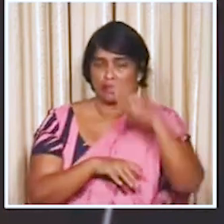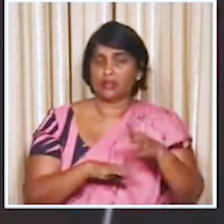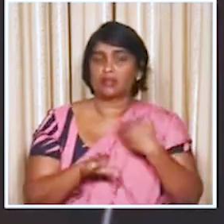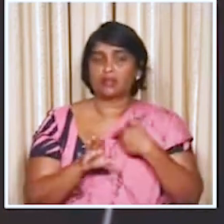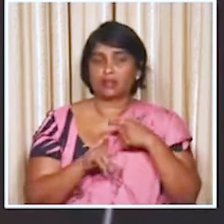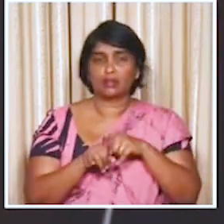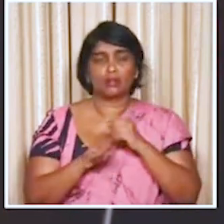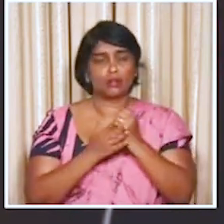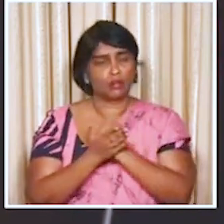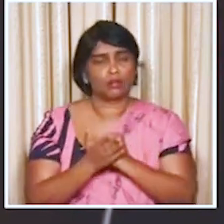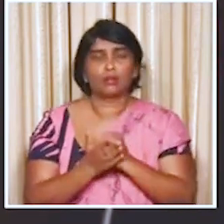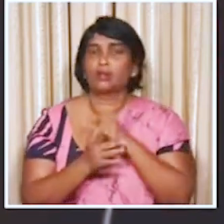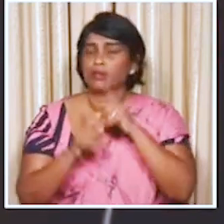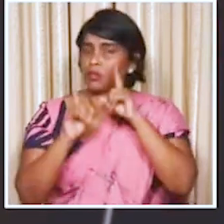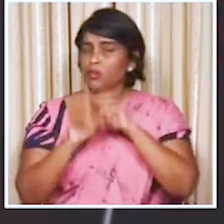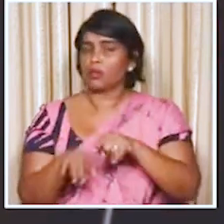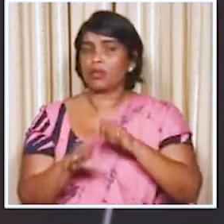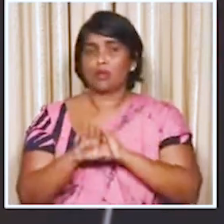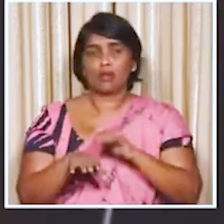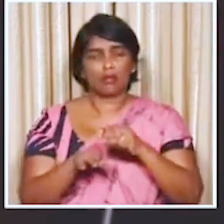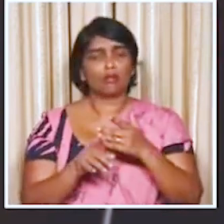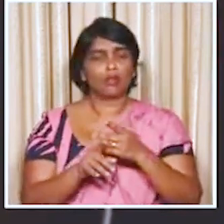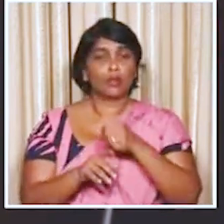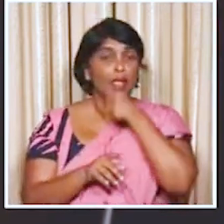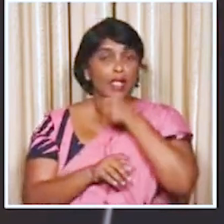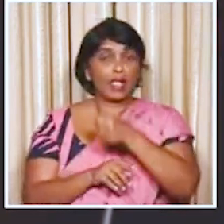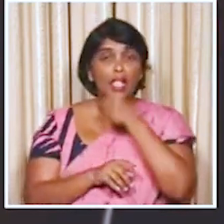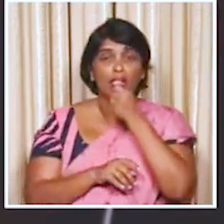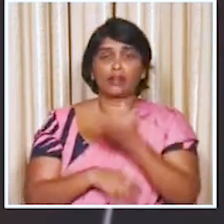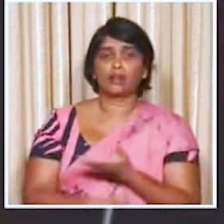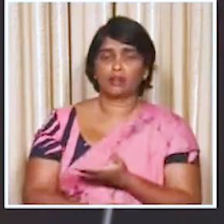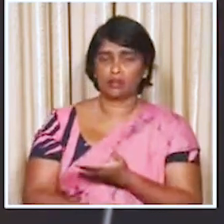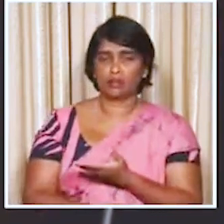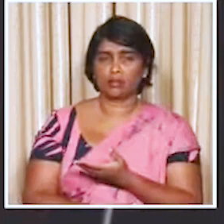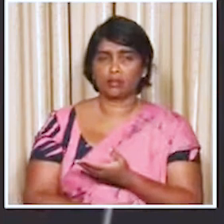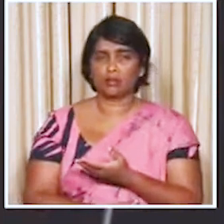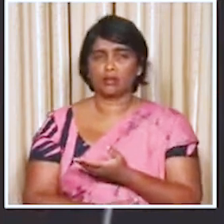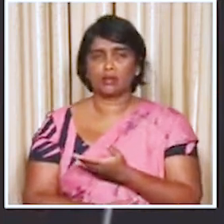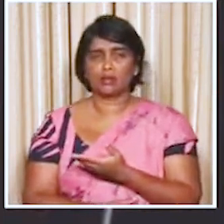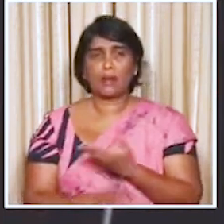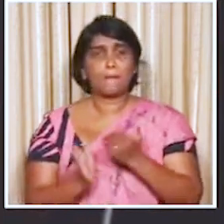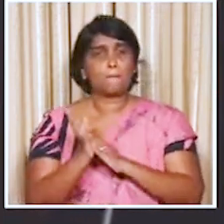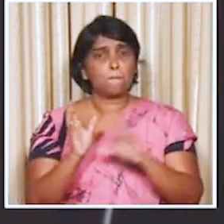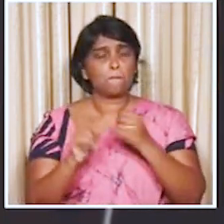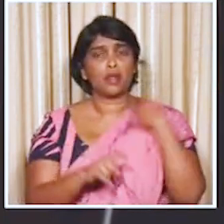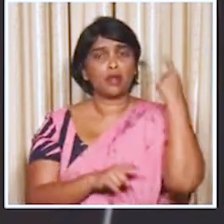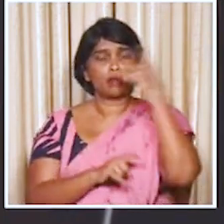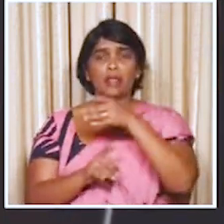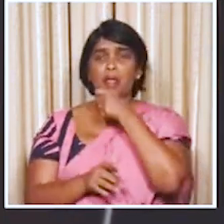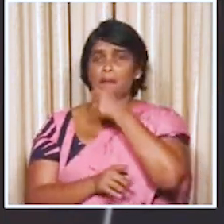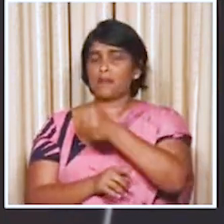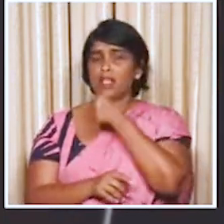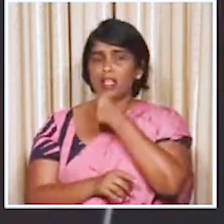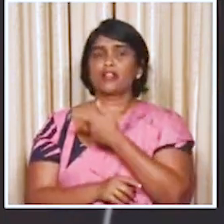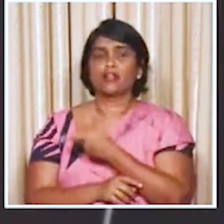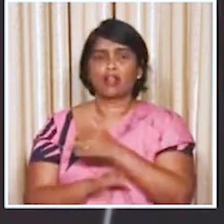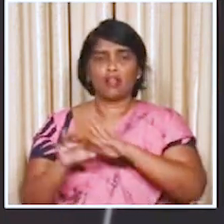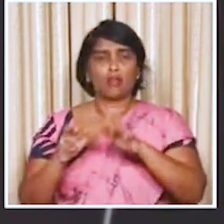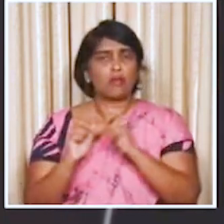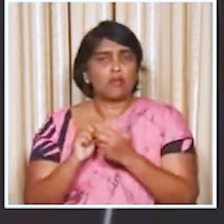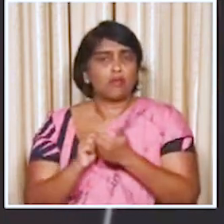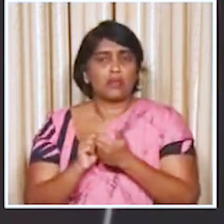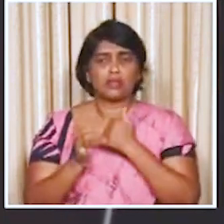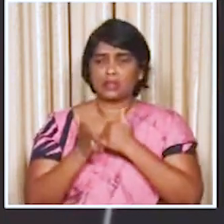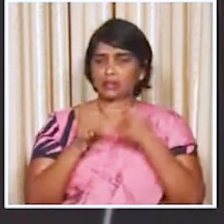dakka me sielu de me wage me daruwanga interview karanawa me maadhyen gihilla interview karanawa me daruwanta wela tiyena